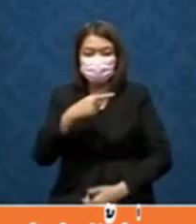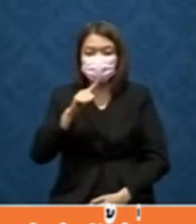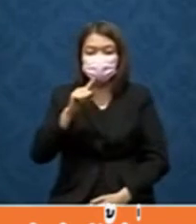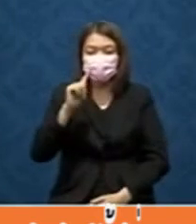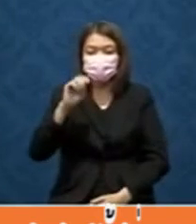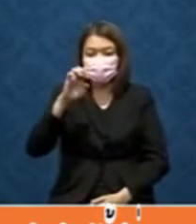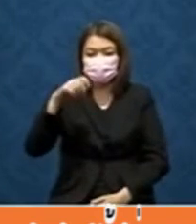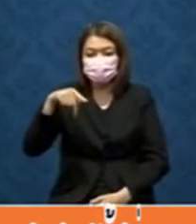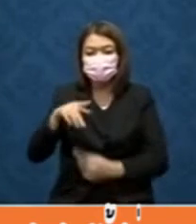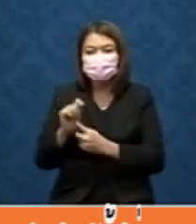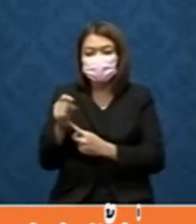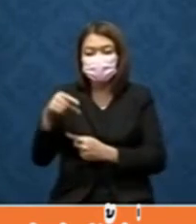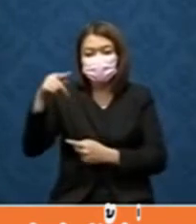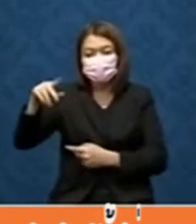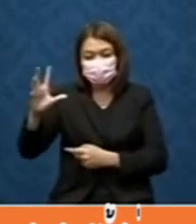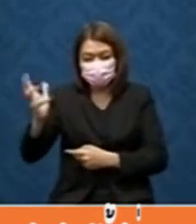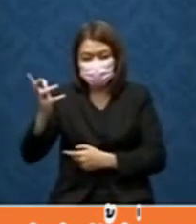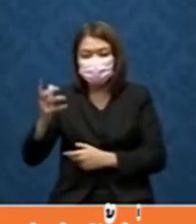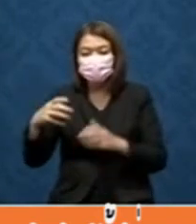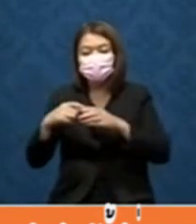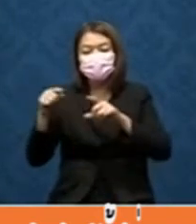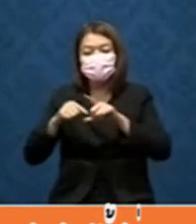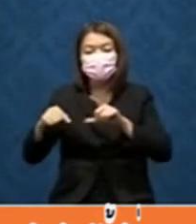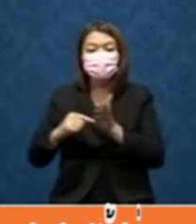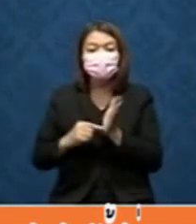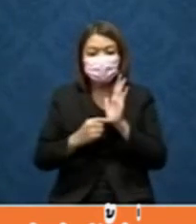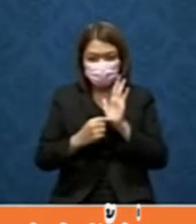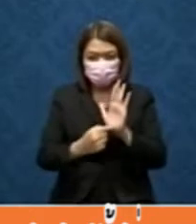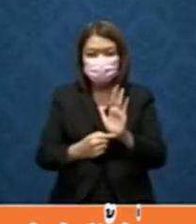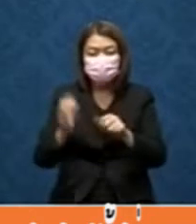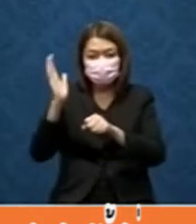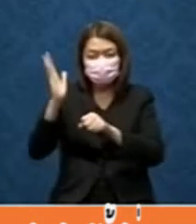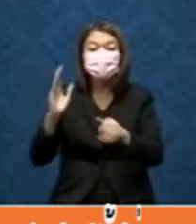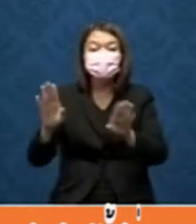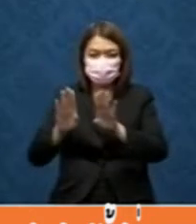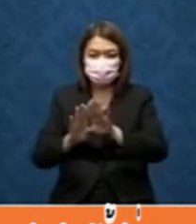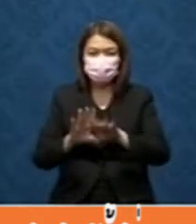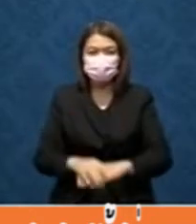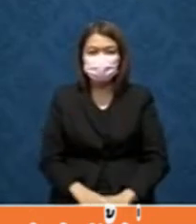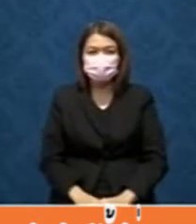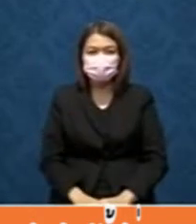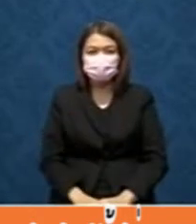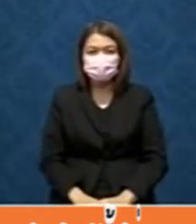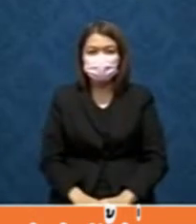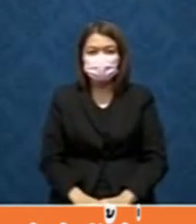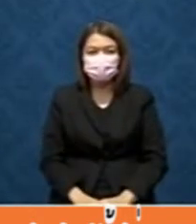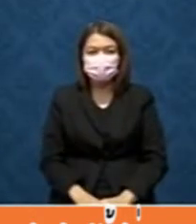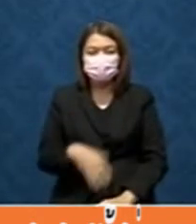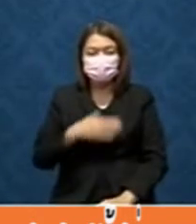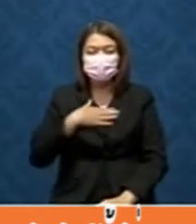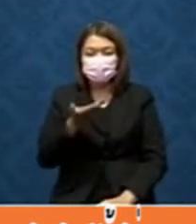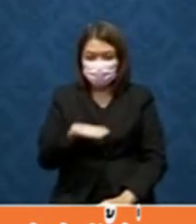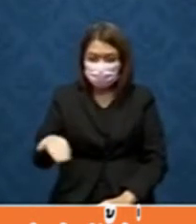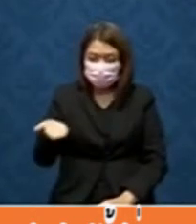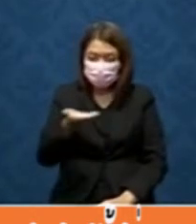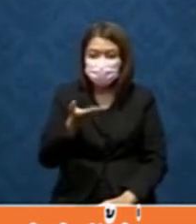าผู้แนทัสดรพิศนุโคเขต 1 พักเก้าไร ผู้เสนอเป็ผู้อภิปรายปิดครับและได้ความขอรบครับ ต้ขอดญ่าท่ประท